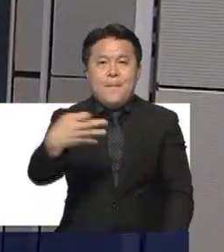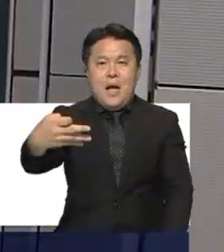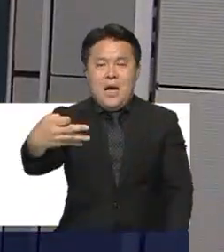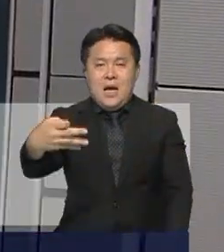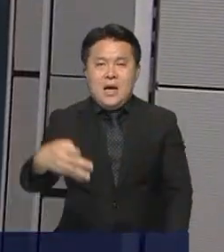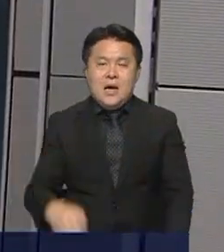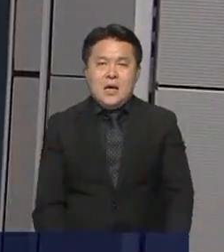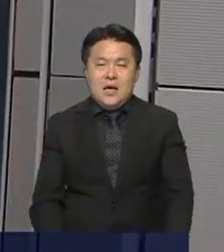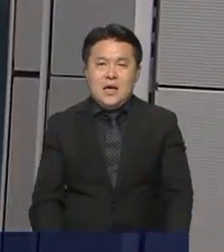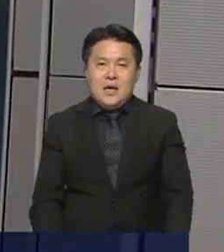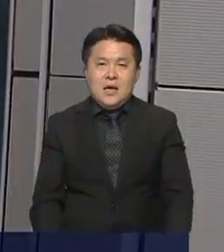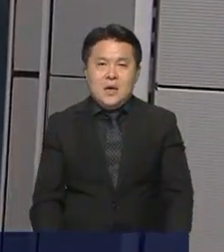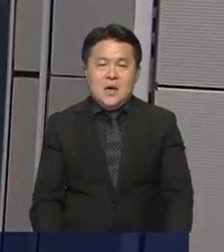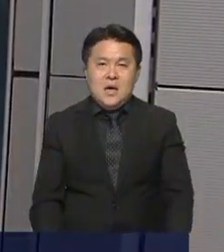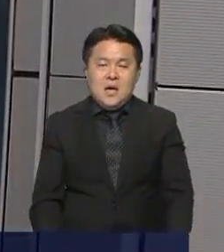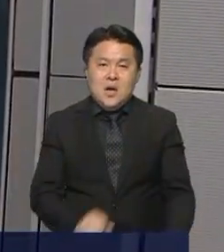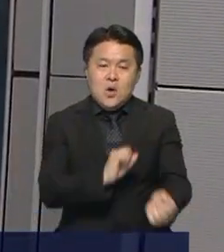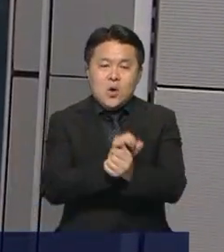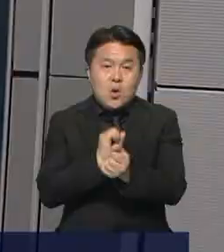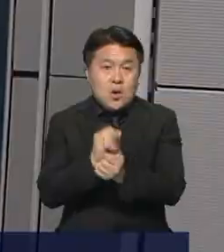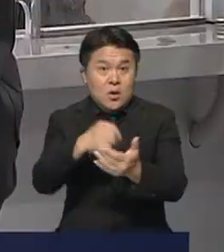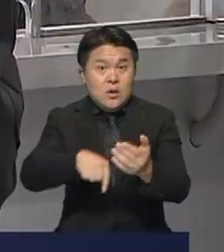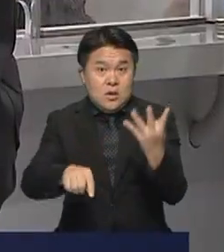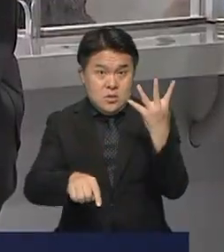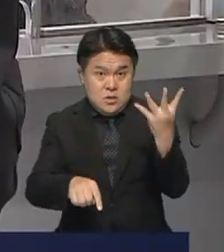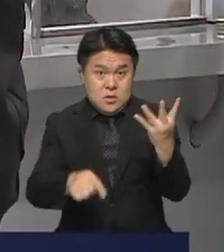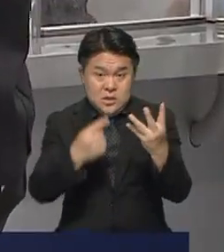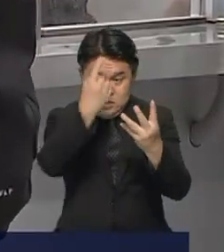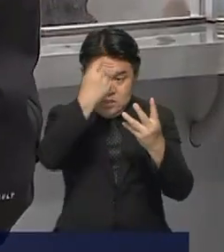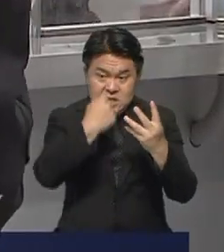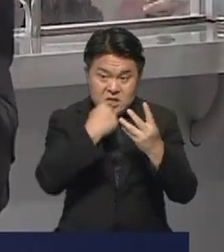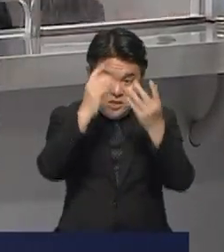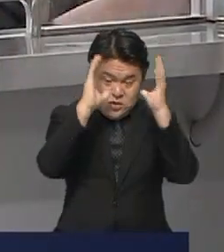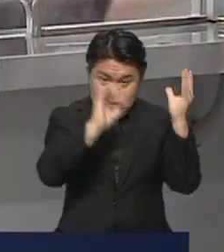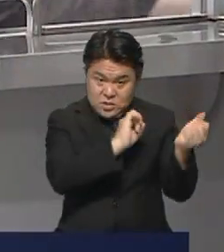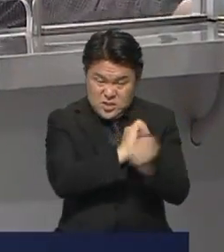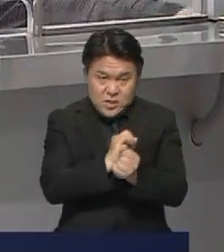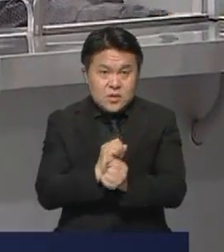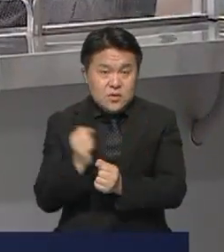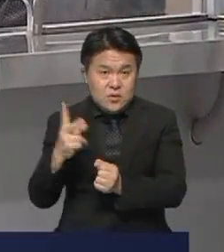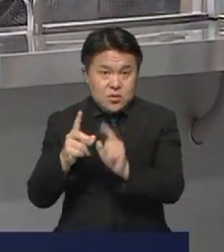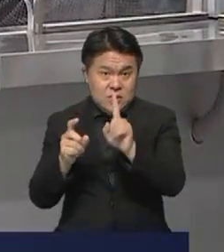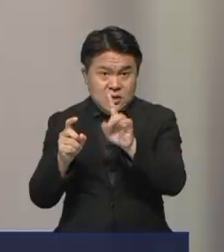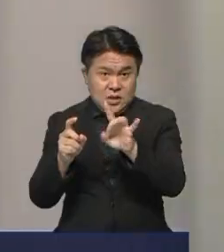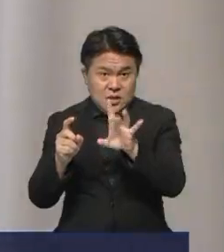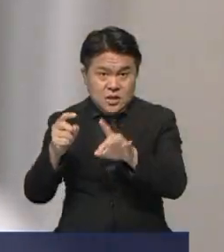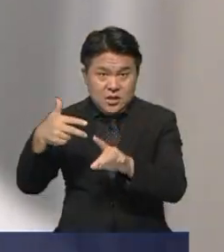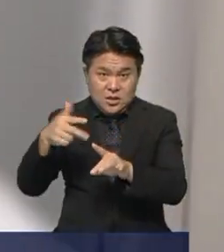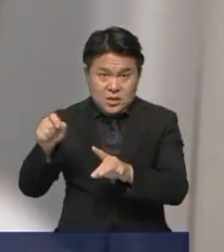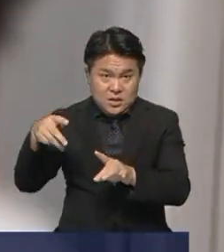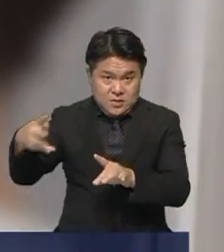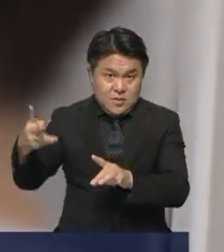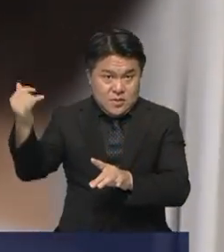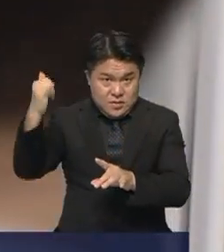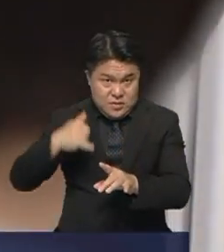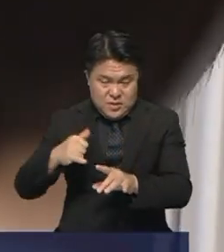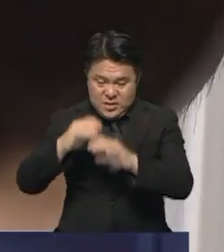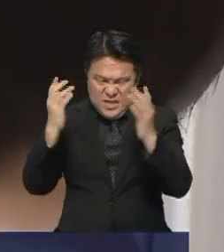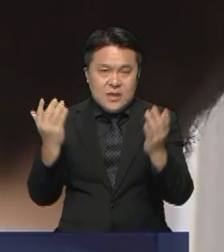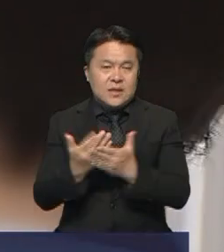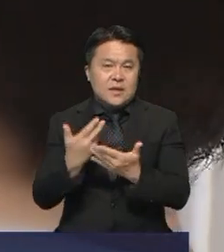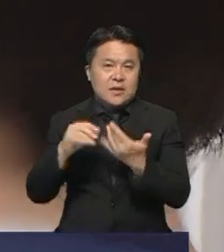14명으로 늘었습니다. 추가 감염자 중 4명은 인도에서, 1명은 네팔에서 입국해 모두 해외 유입된 것으로